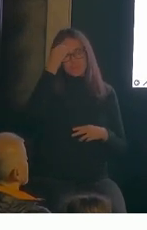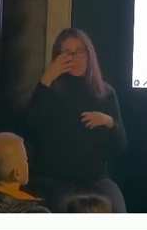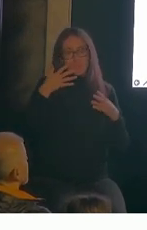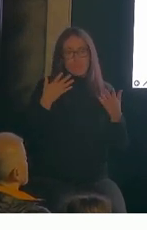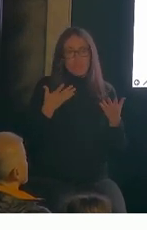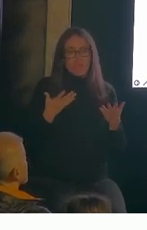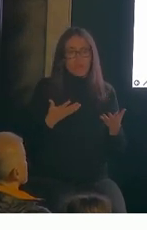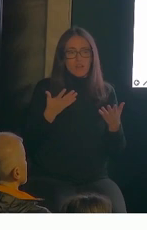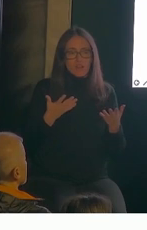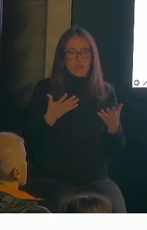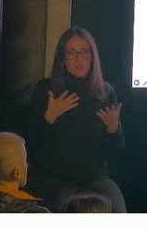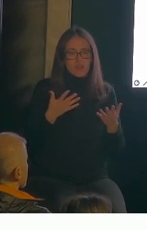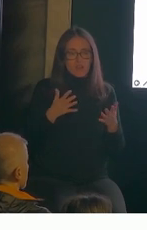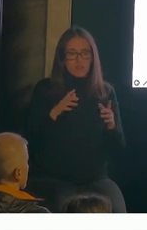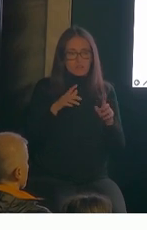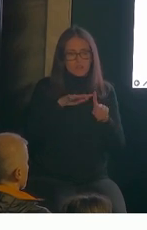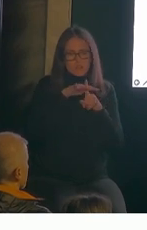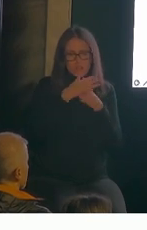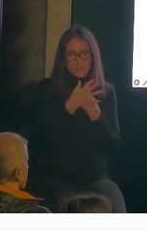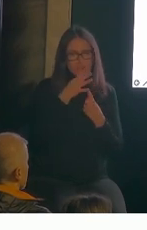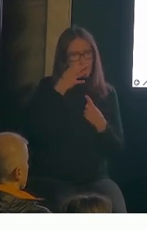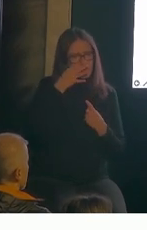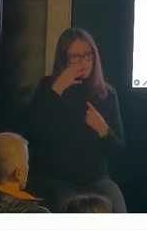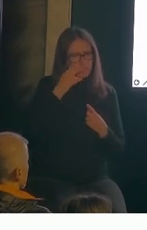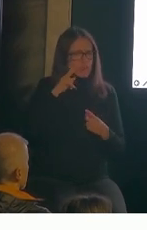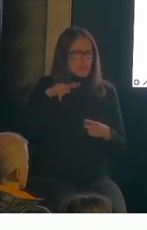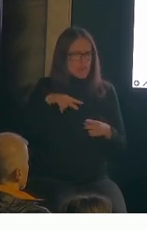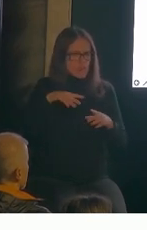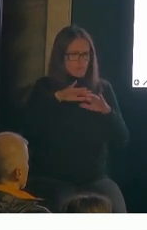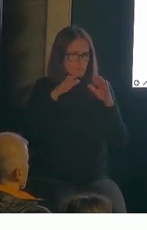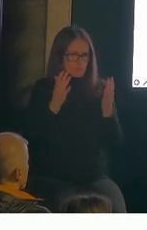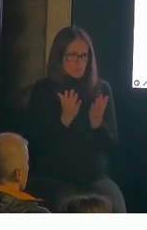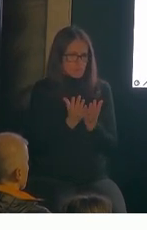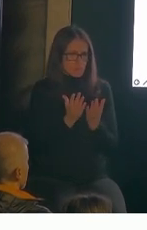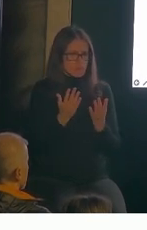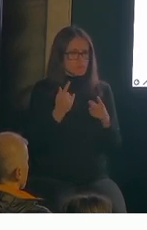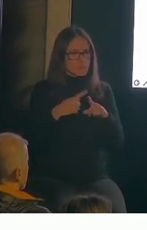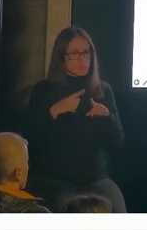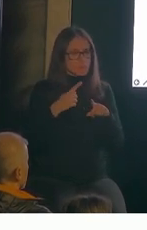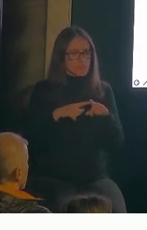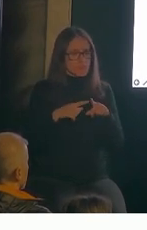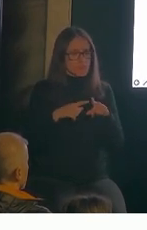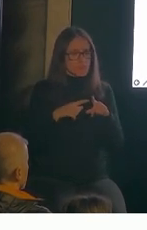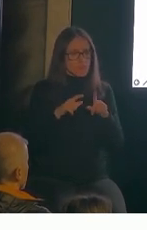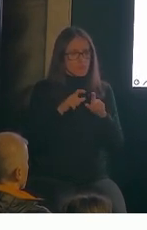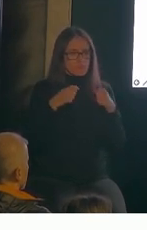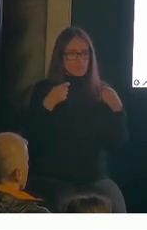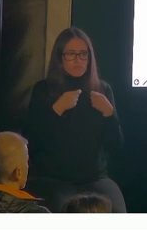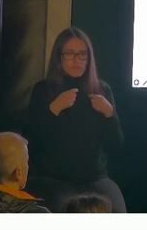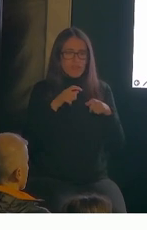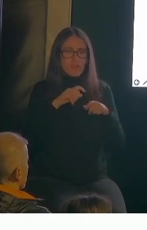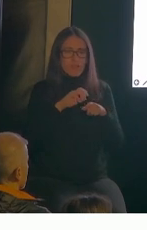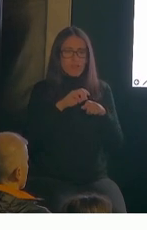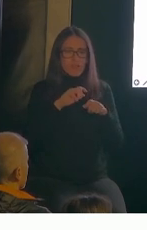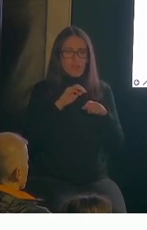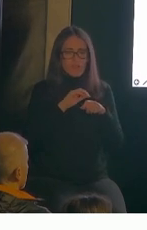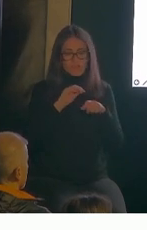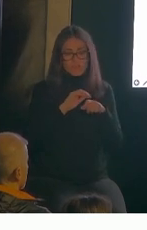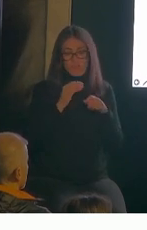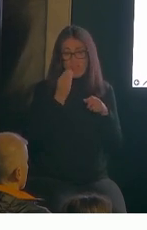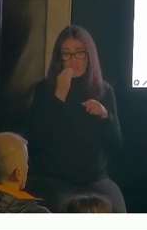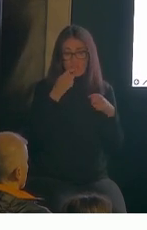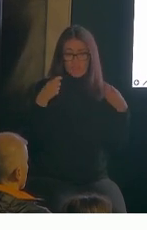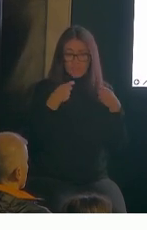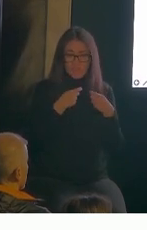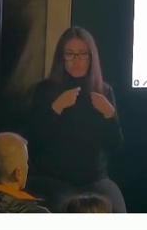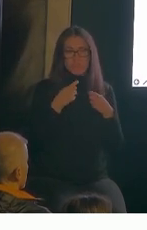una realitat cada cop més, és que les restriccions alimentàries cada cop són més presents i ens les demanen més, i